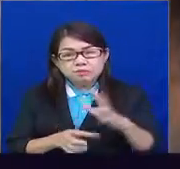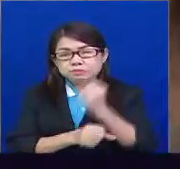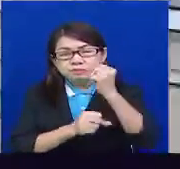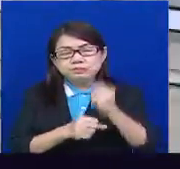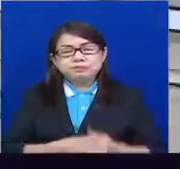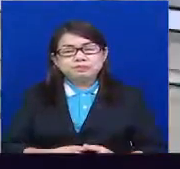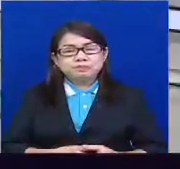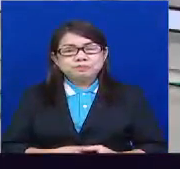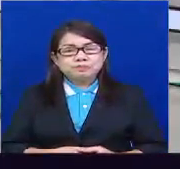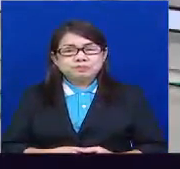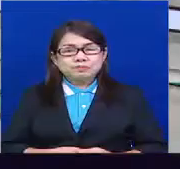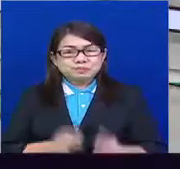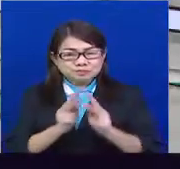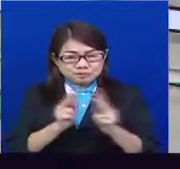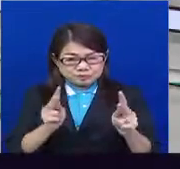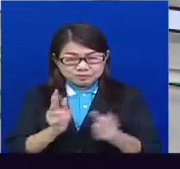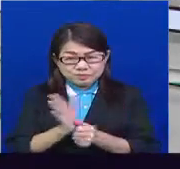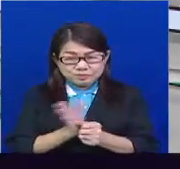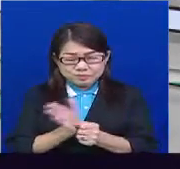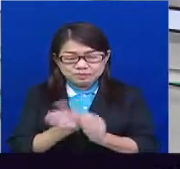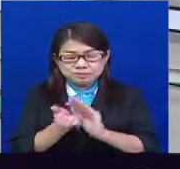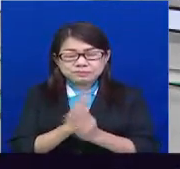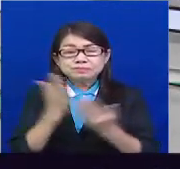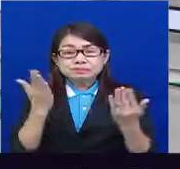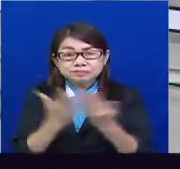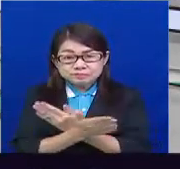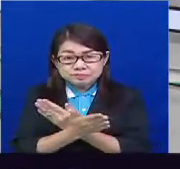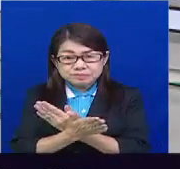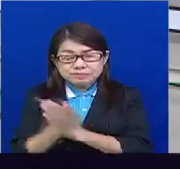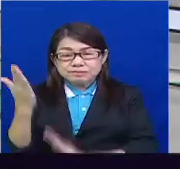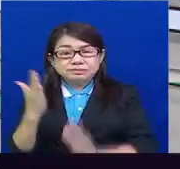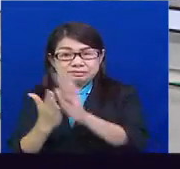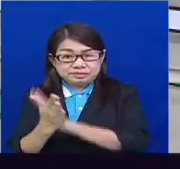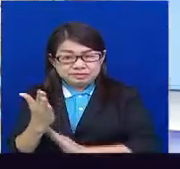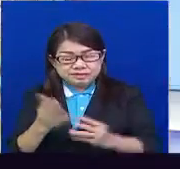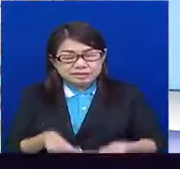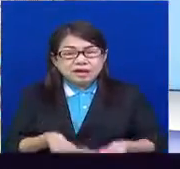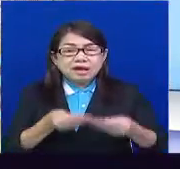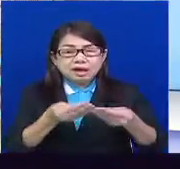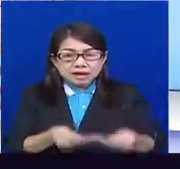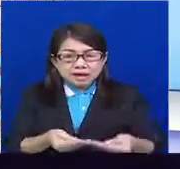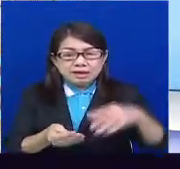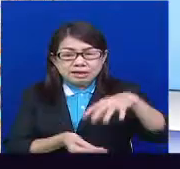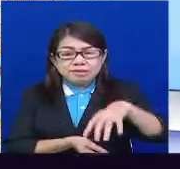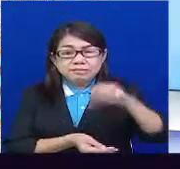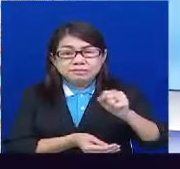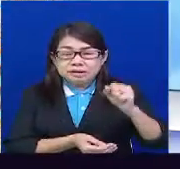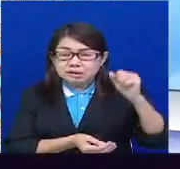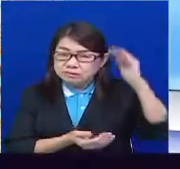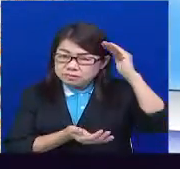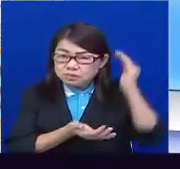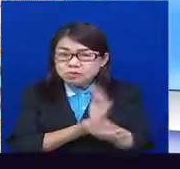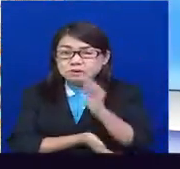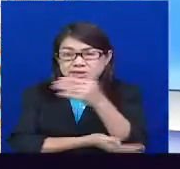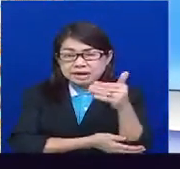รวดคณะกรรมการขับเคลื่อนและปฏิรูปการบริหารราชการแผ่นดินนะคะได้มีการมอบหมายให้ทางสำนักงานตำรวจแห่งชาติและสภาความมั่น